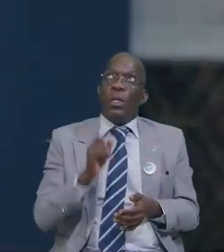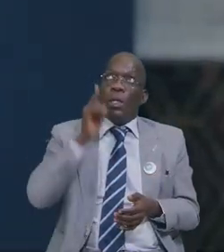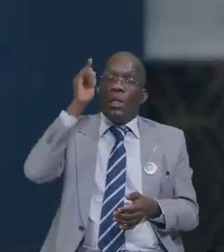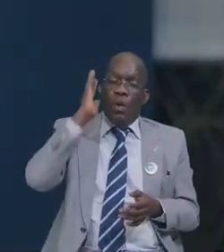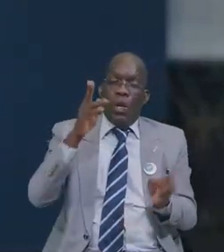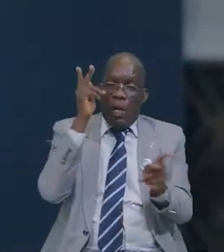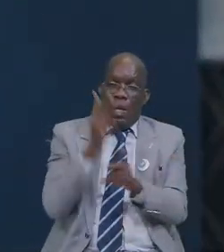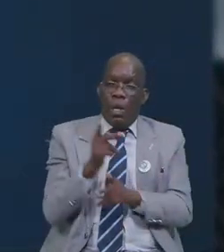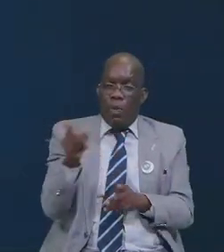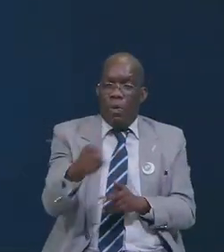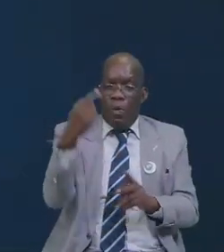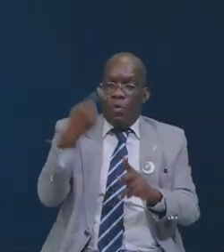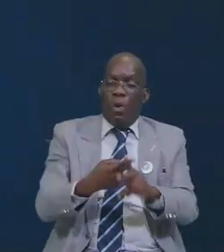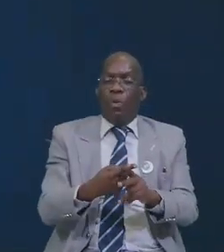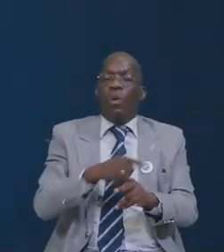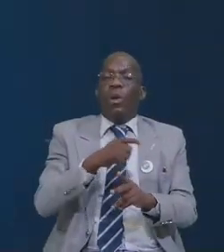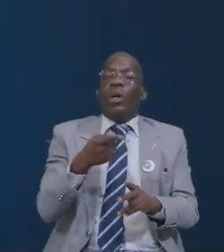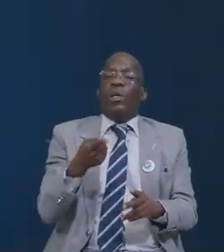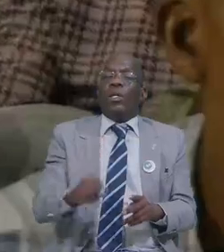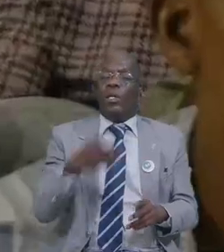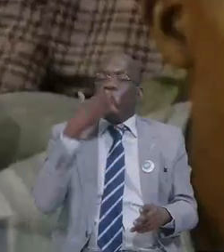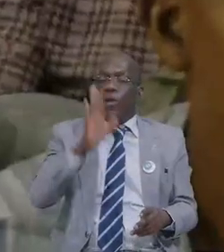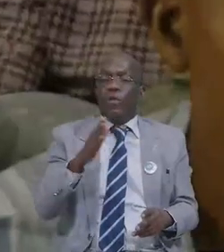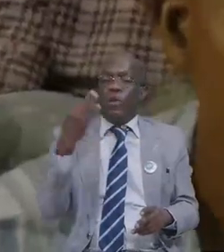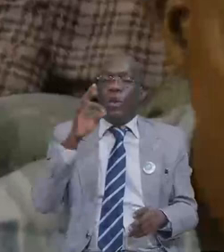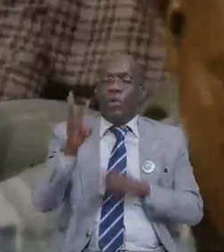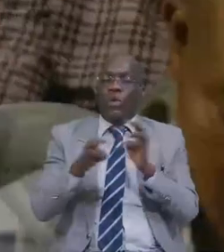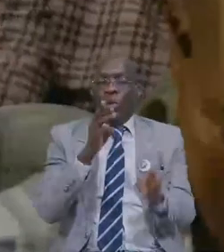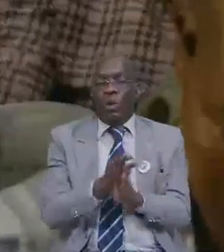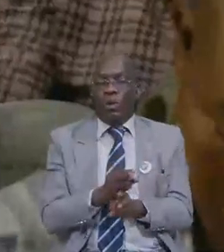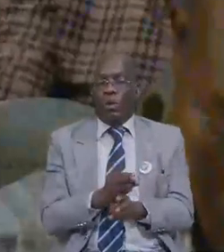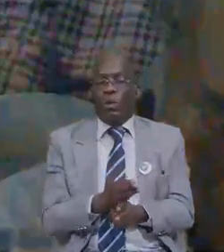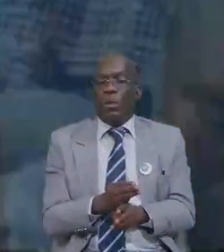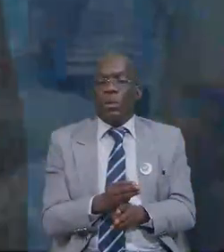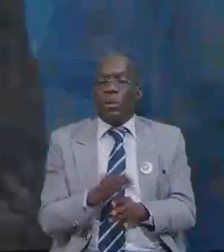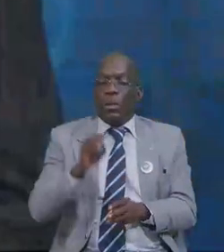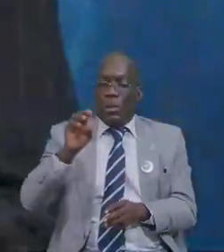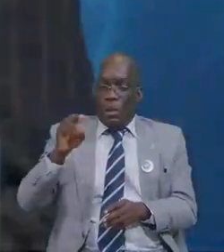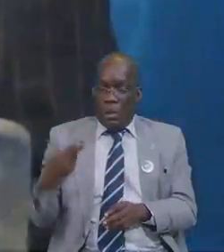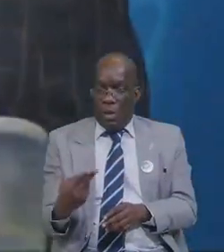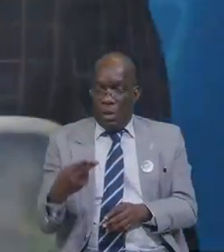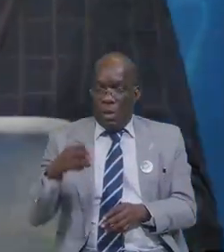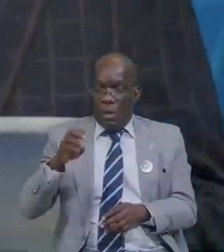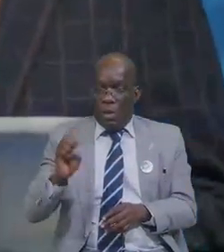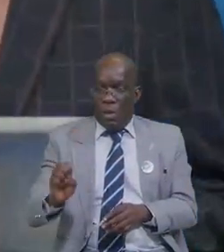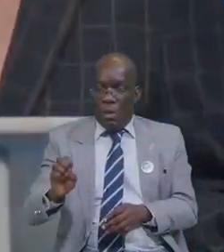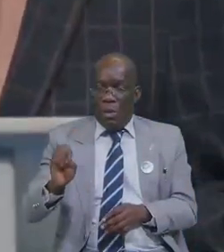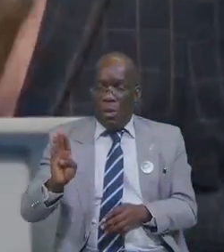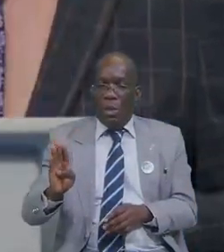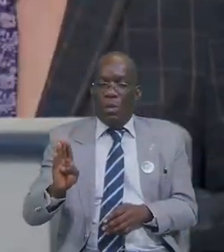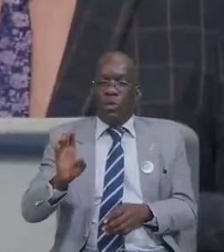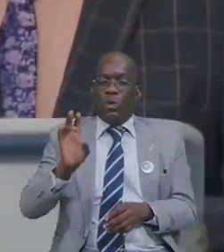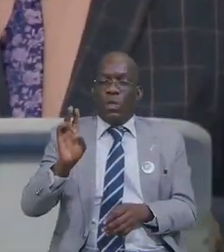Il te préservera du mal du monde. En Hébreux, chapitre 7,